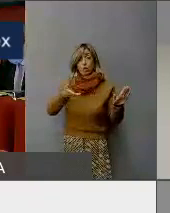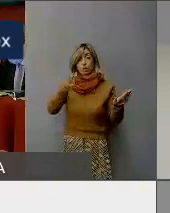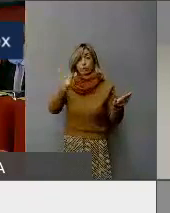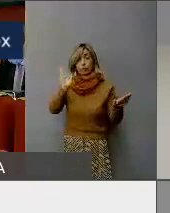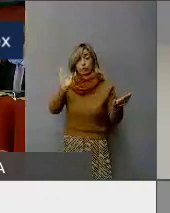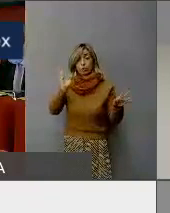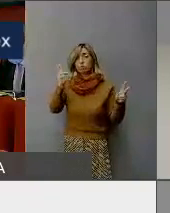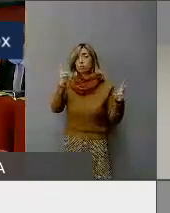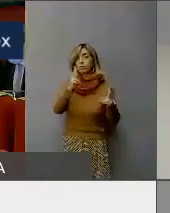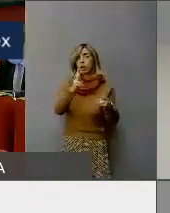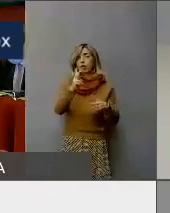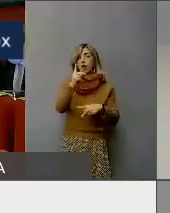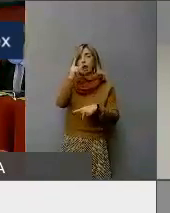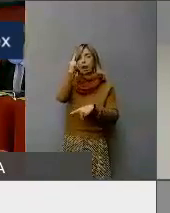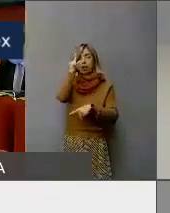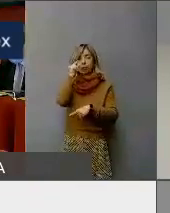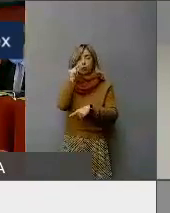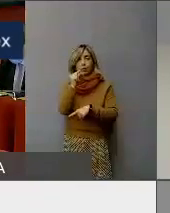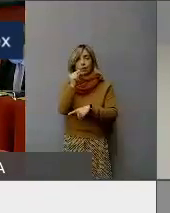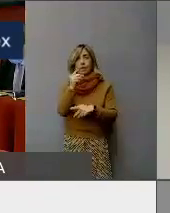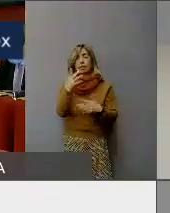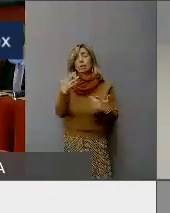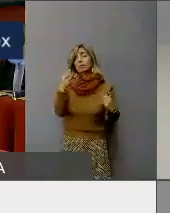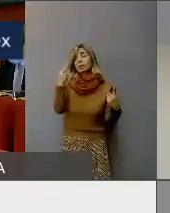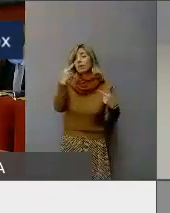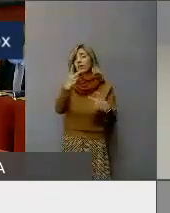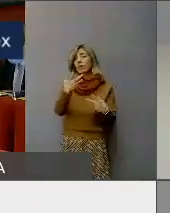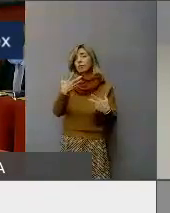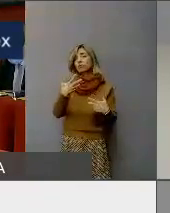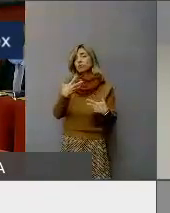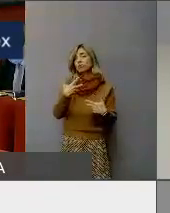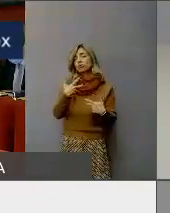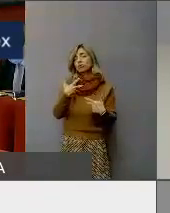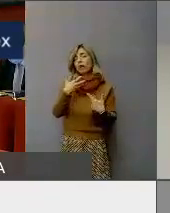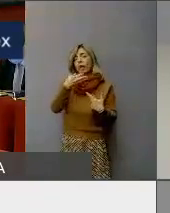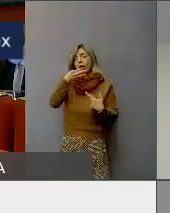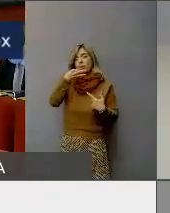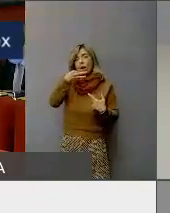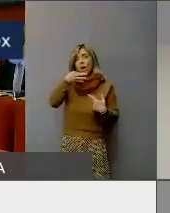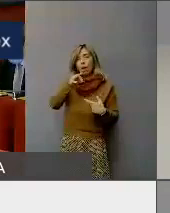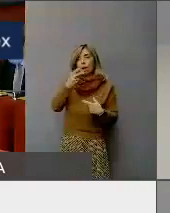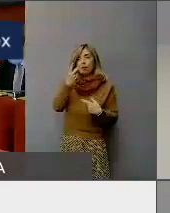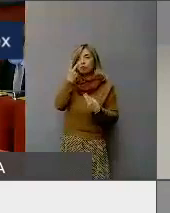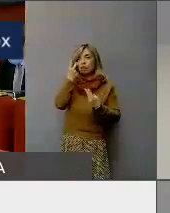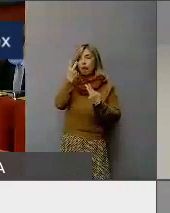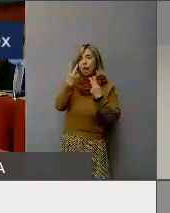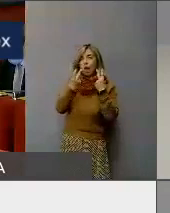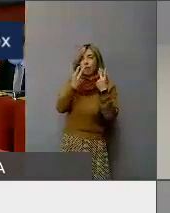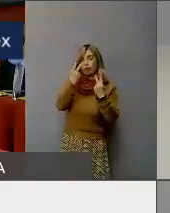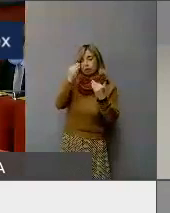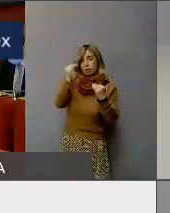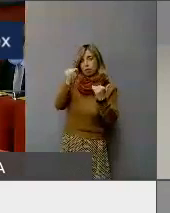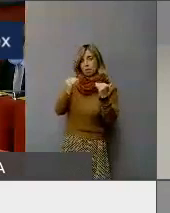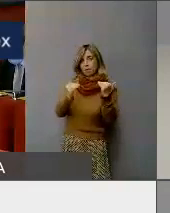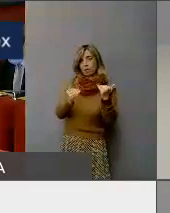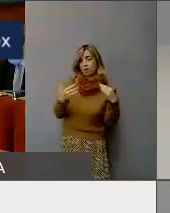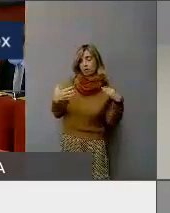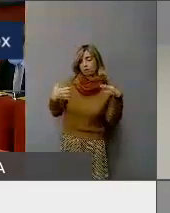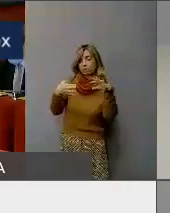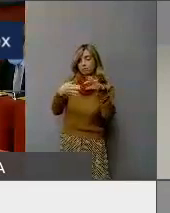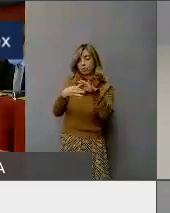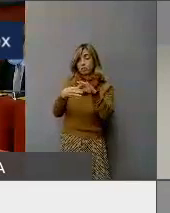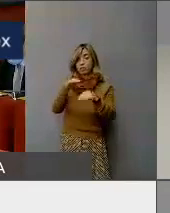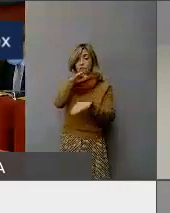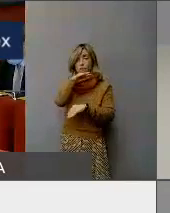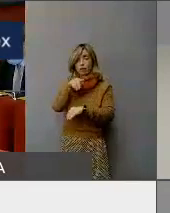che pur non essendo ipovedenti certamente sono persone con minore capacità visiva legata all'invecchiamento e